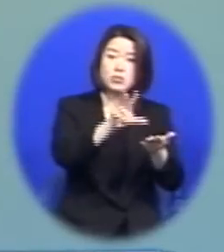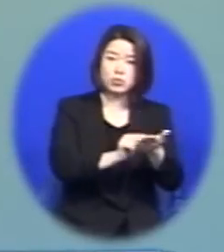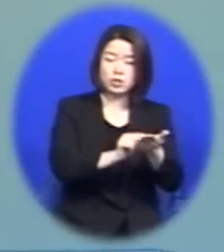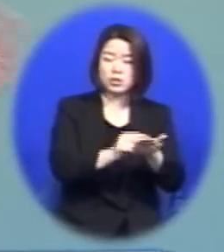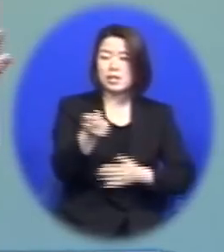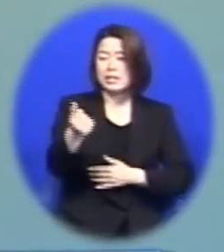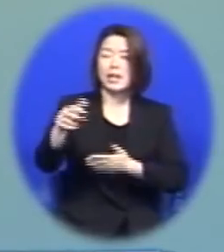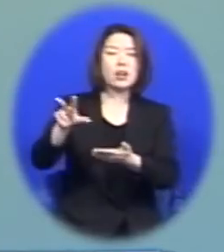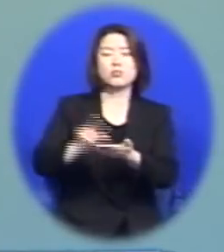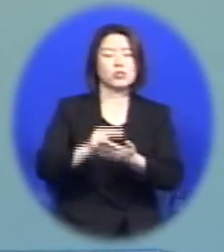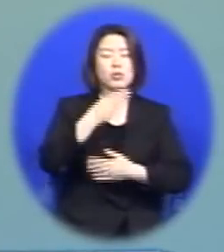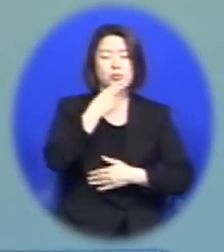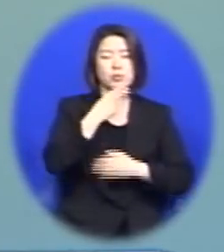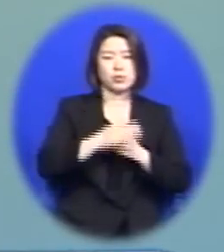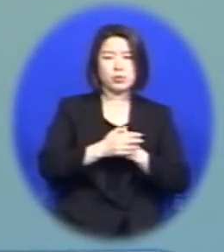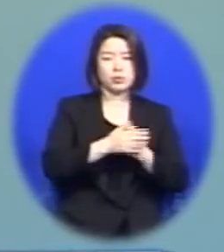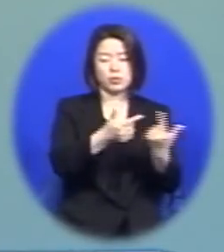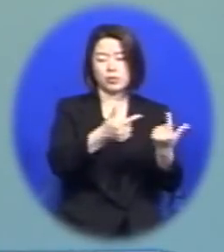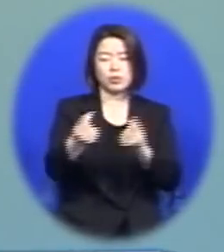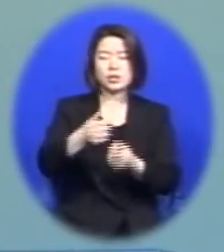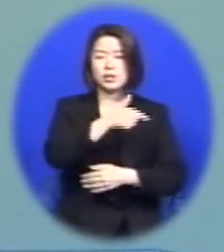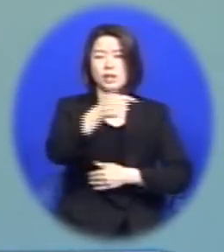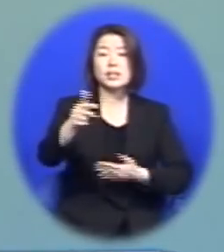없습니다 다컴 문제